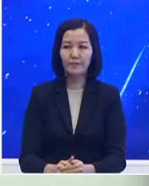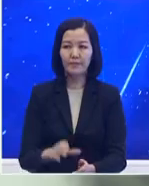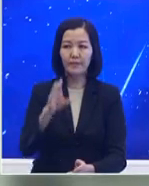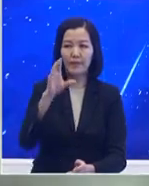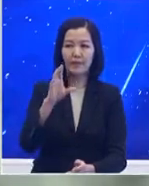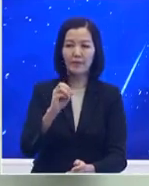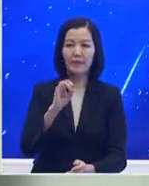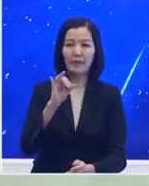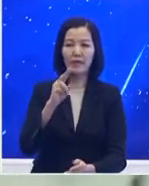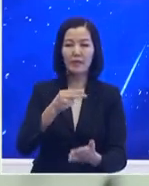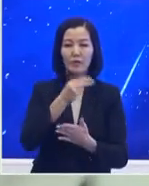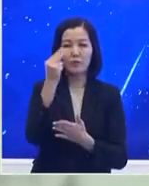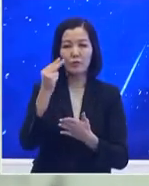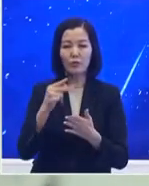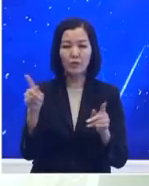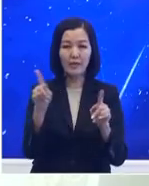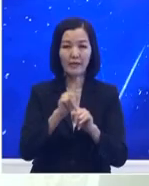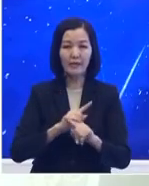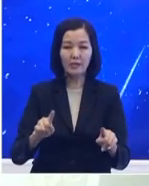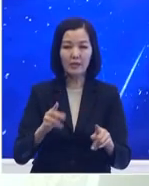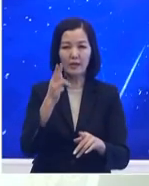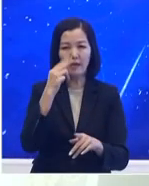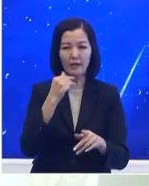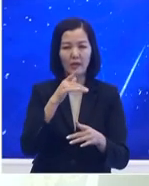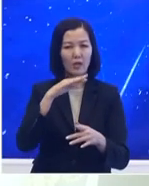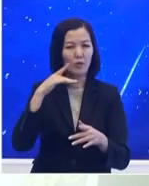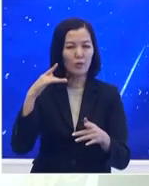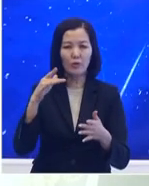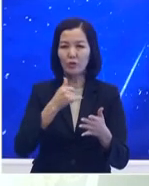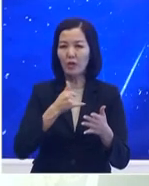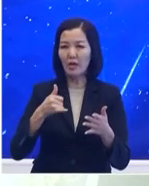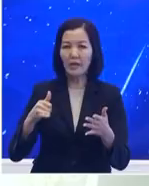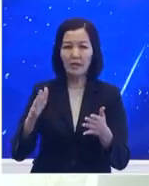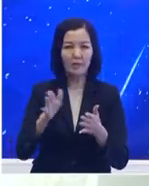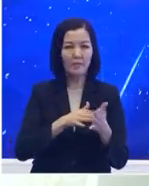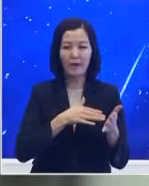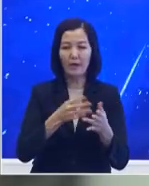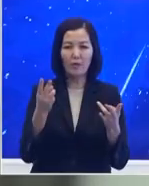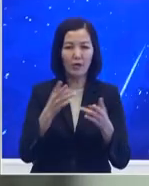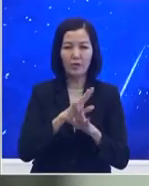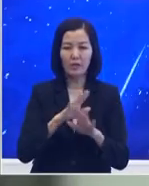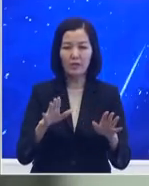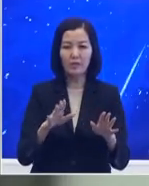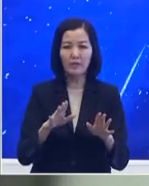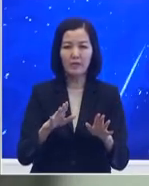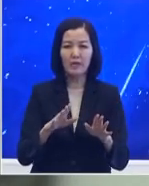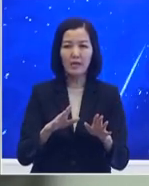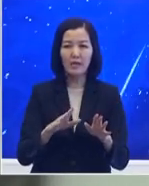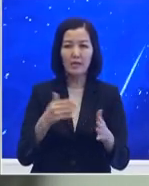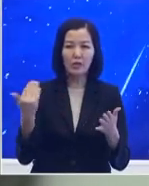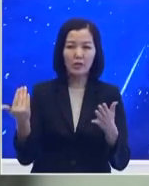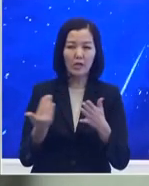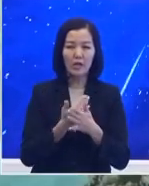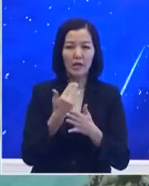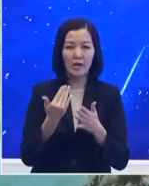Серіктің сурет салудағы ерекшелігі де осы. Әдеттегідей түрлі түсті қарындаш майлы бояуға жүгінбейді. Туындыны аэрографияның жаңа